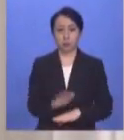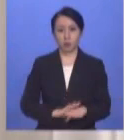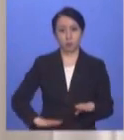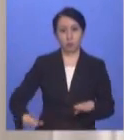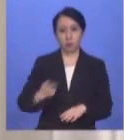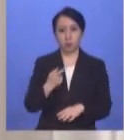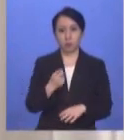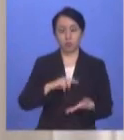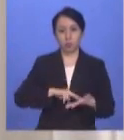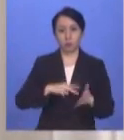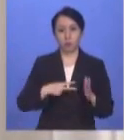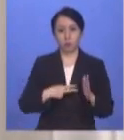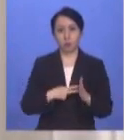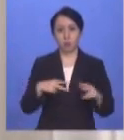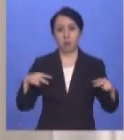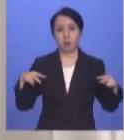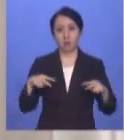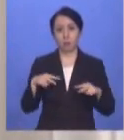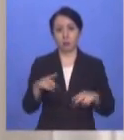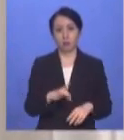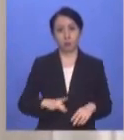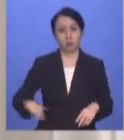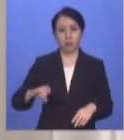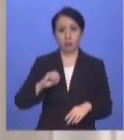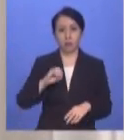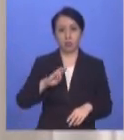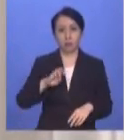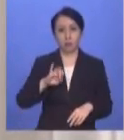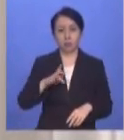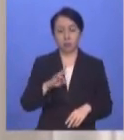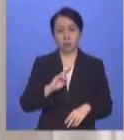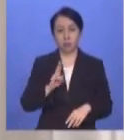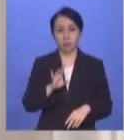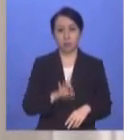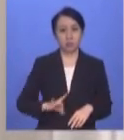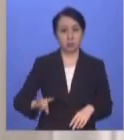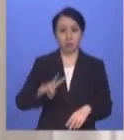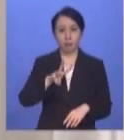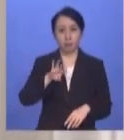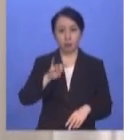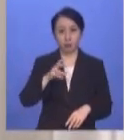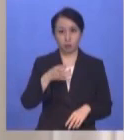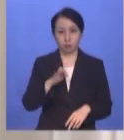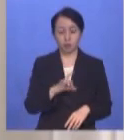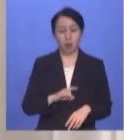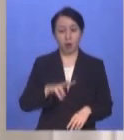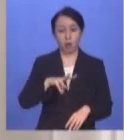гречихи к плану наблюдается в районах Есильский, Кызылжарский, Мамлютский,